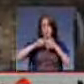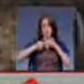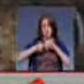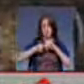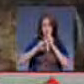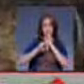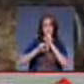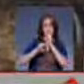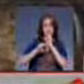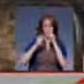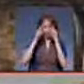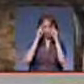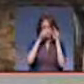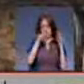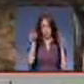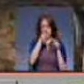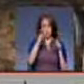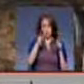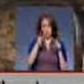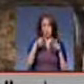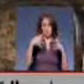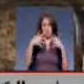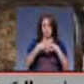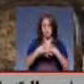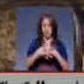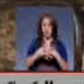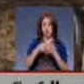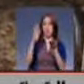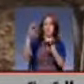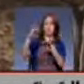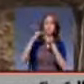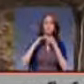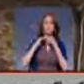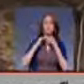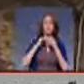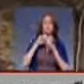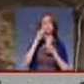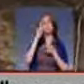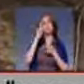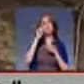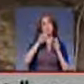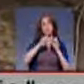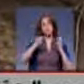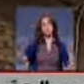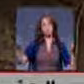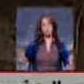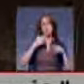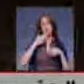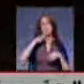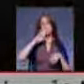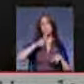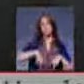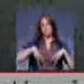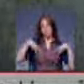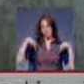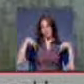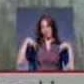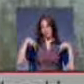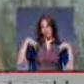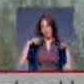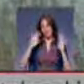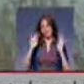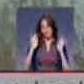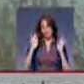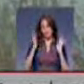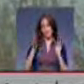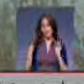دخلوا لنا المية والبركة فيهم، ربنا يخليهم يا رب. اها الحمد لله حسين بفرحة ونشاط وكل حاجة الحمد لله. ما